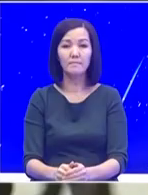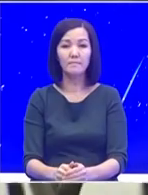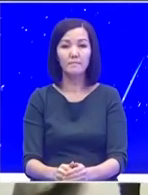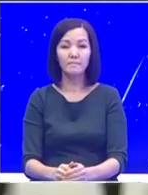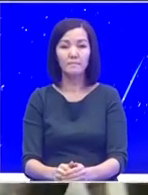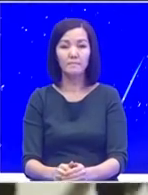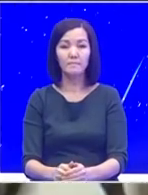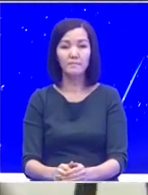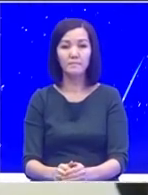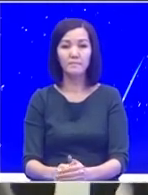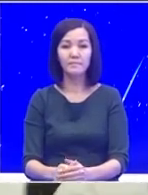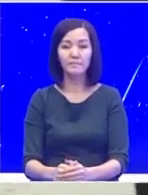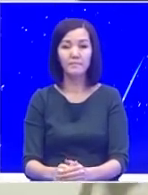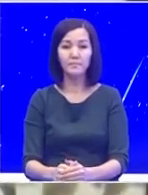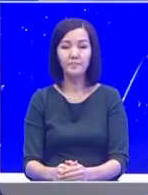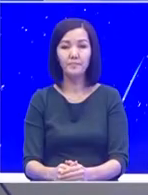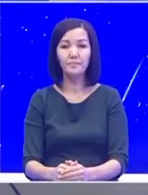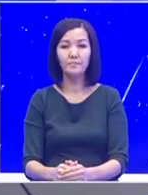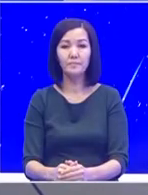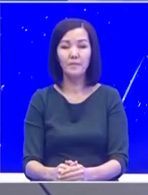Аманжол Жүнкешев, Жетісу арнасы.